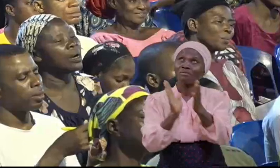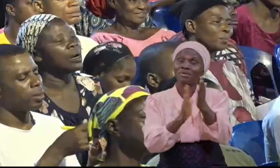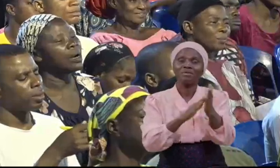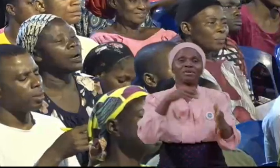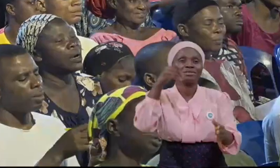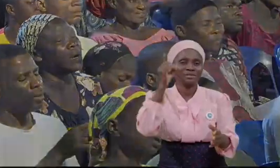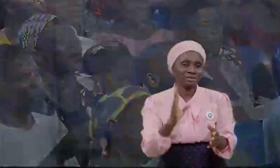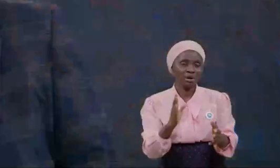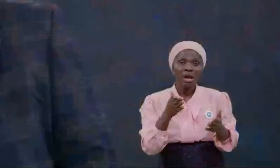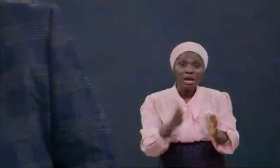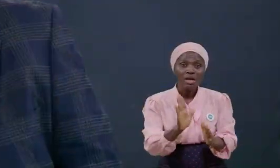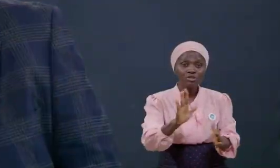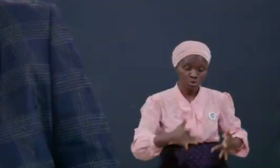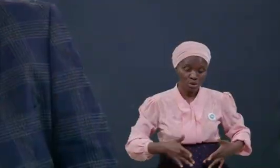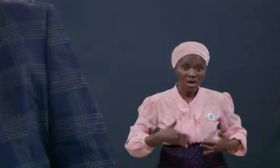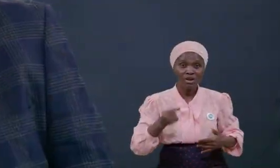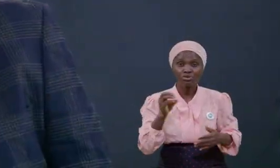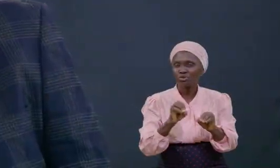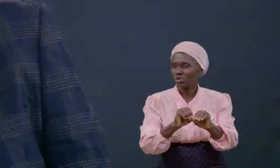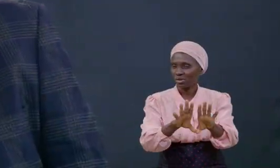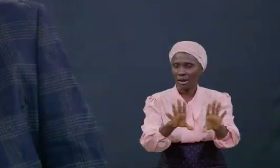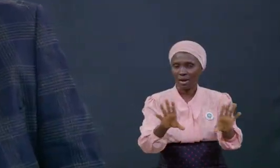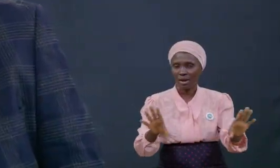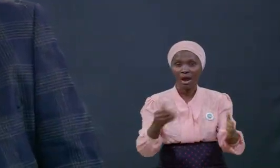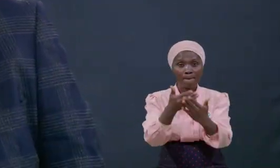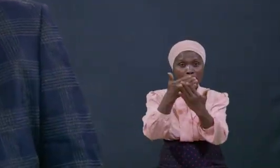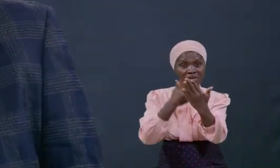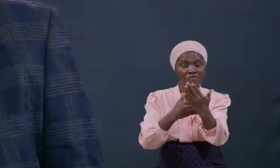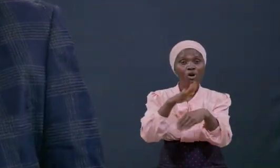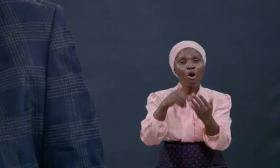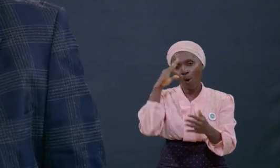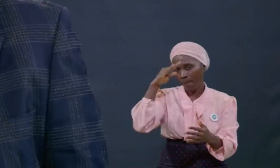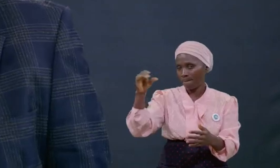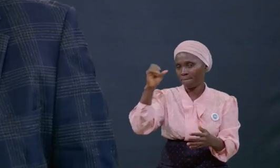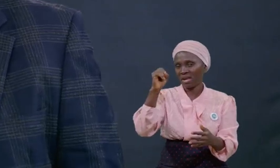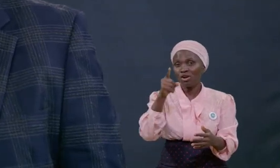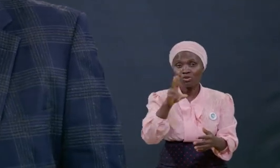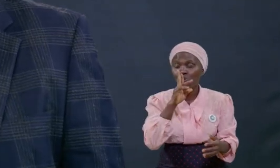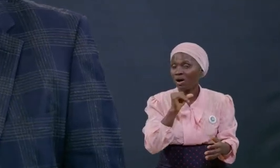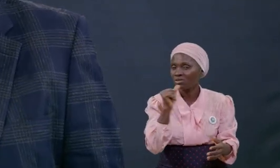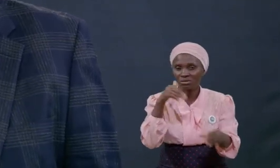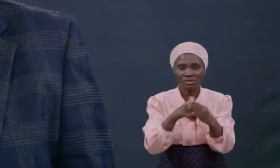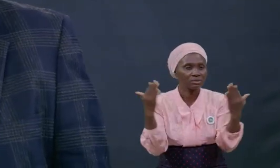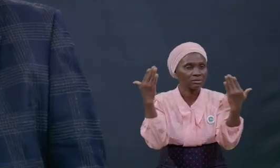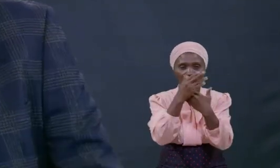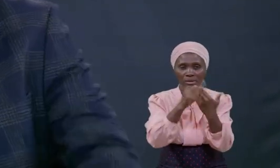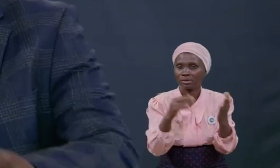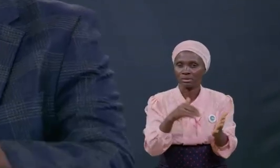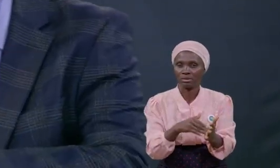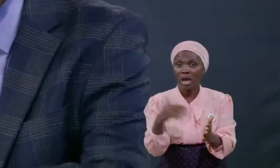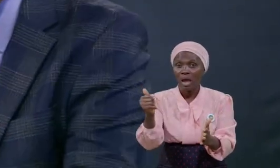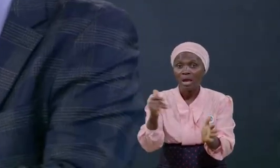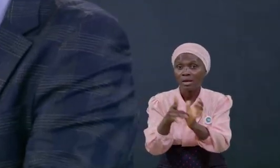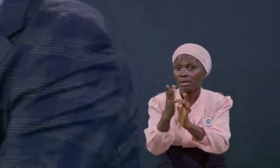n'es plus dans les ténèbres. Tu es un disciple. Tu n'es plus dans les ténèbres. Un chrétien, un vrai,